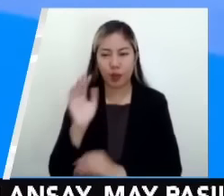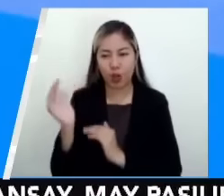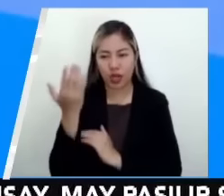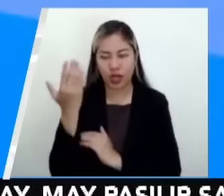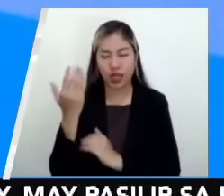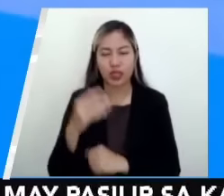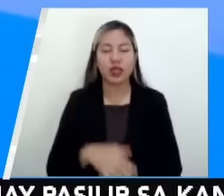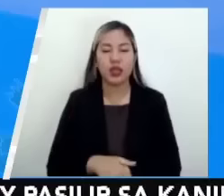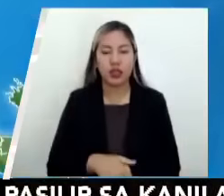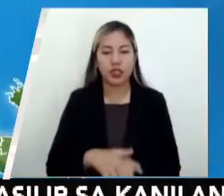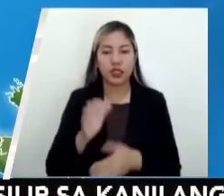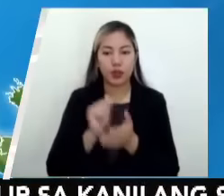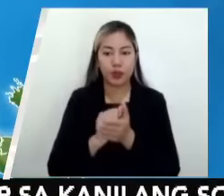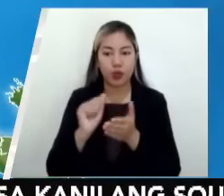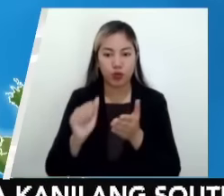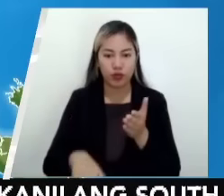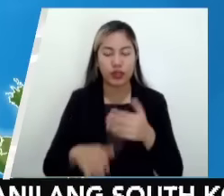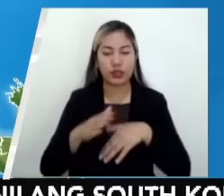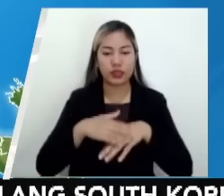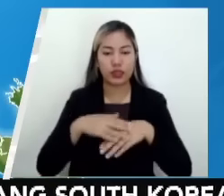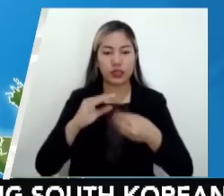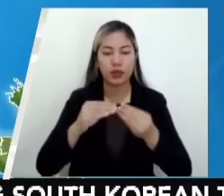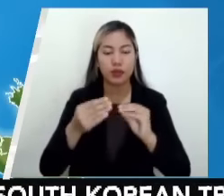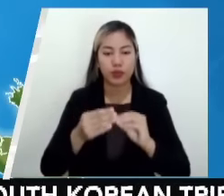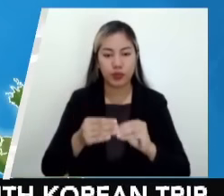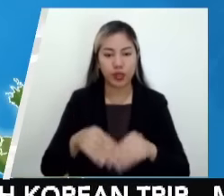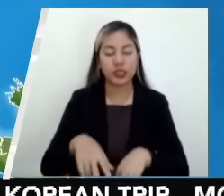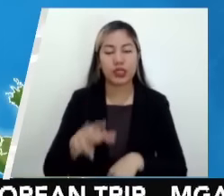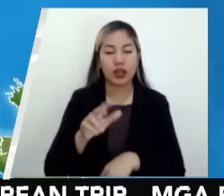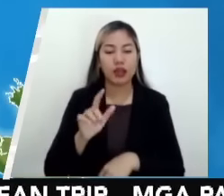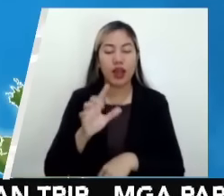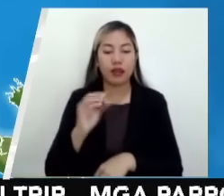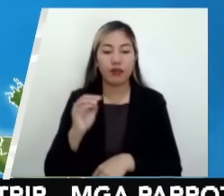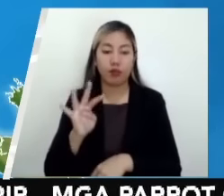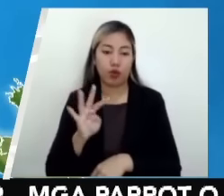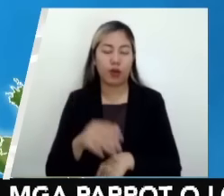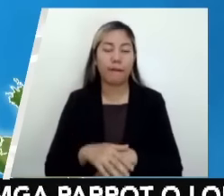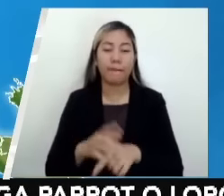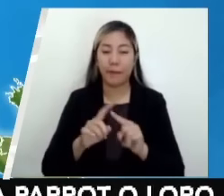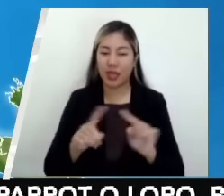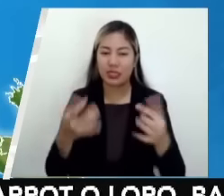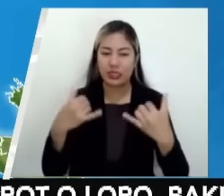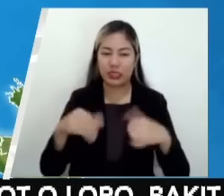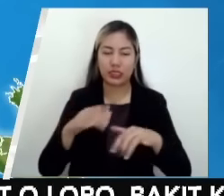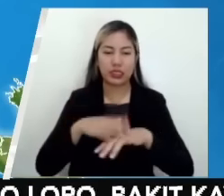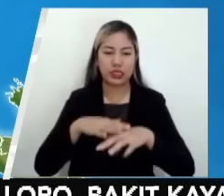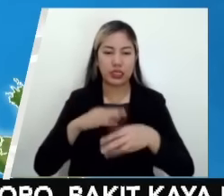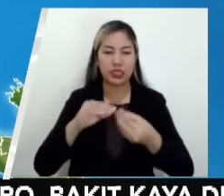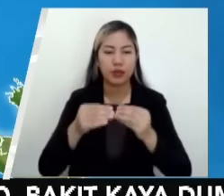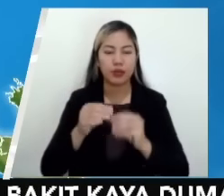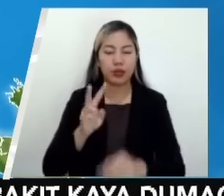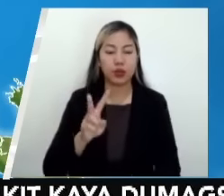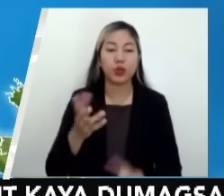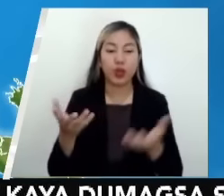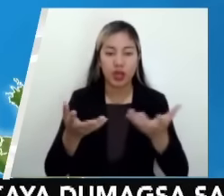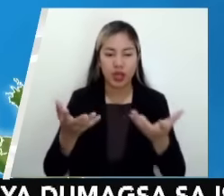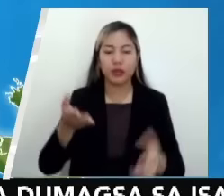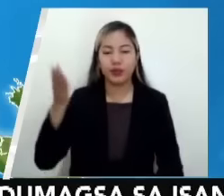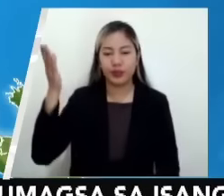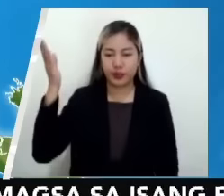ng Luzon. Nananatili namang nasa ilalim ng signal number 2 ang Batanes, Babuyan Islands, northern portion ng Ilocos